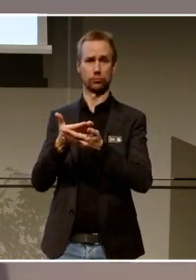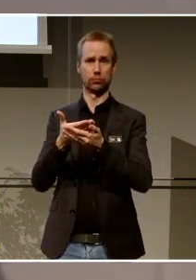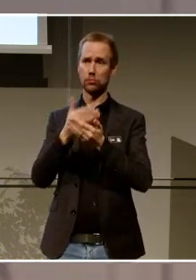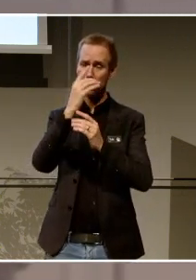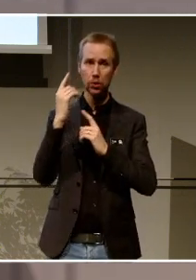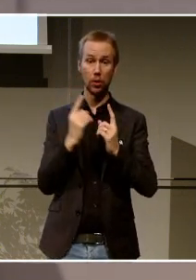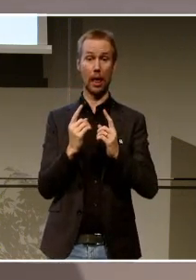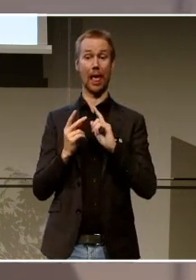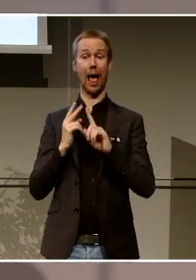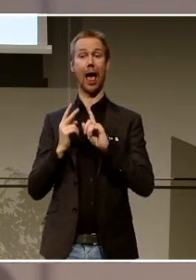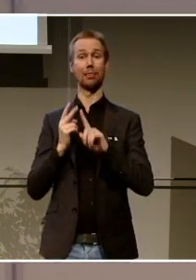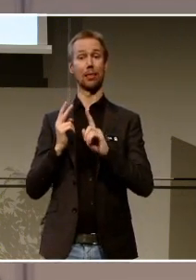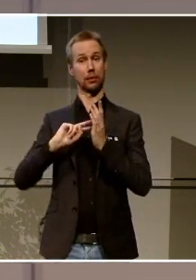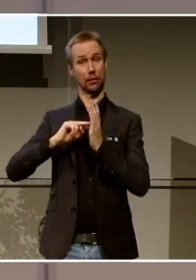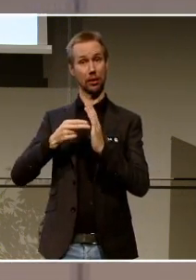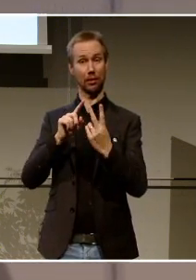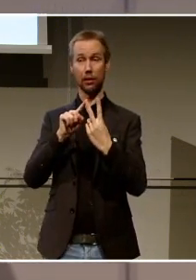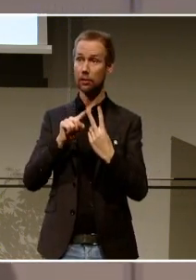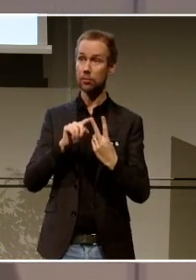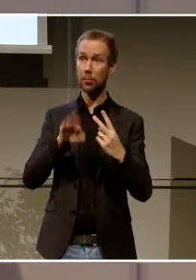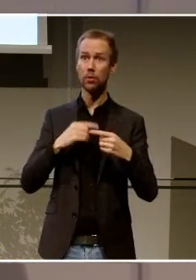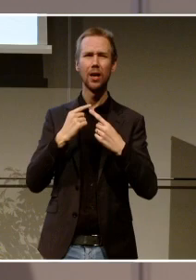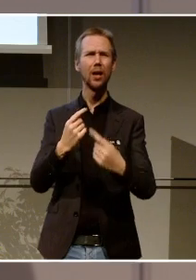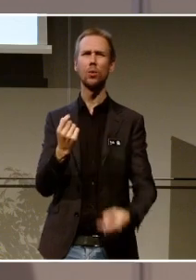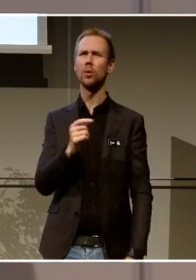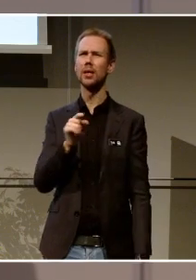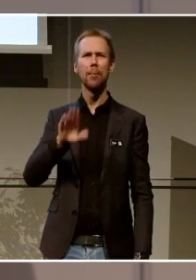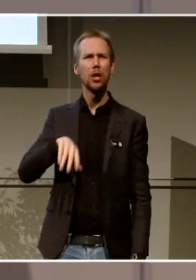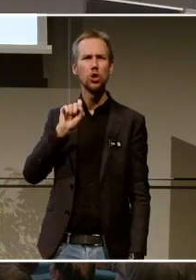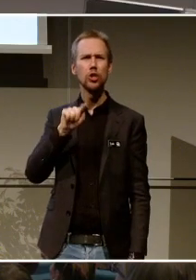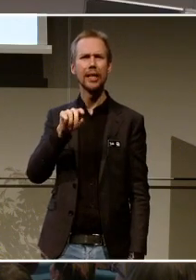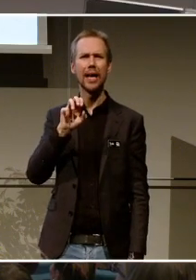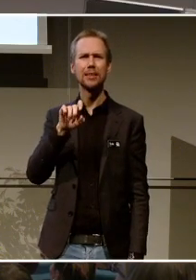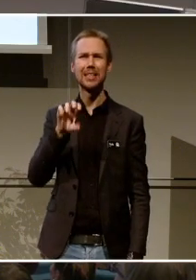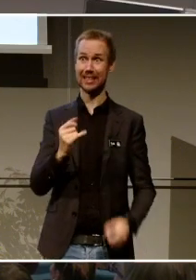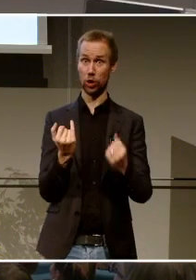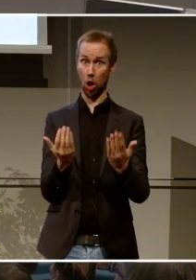av teknik som utvecklades var, är det någon av er som har skickat ett sms idag?